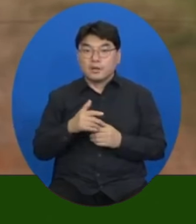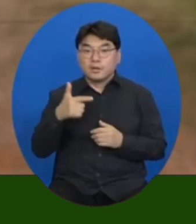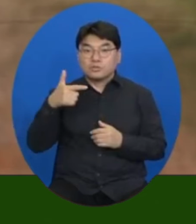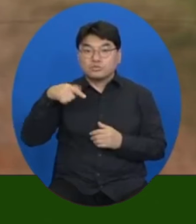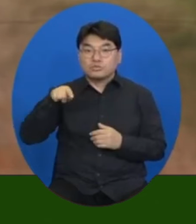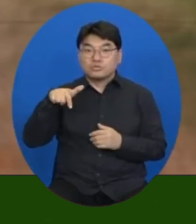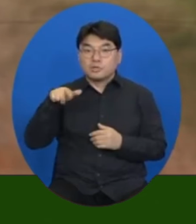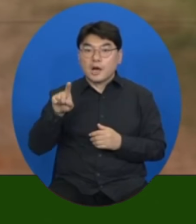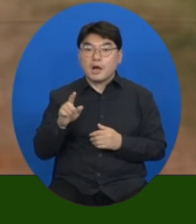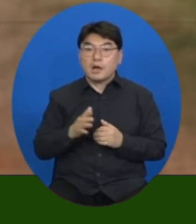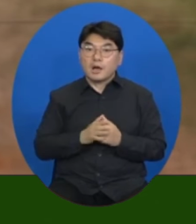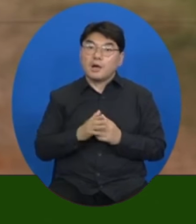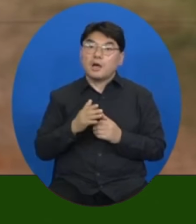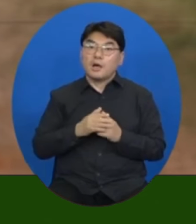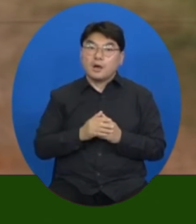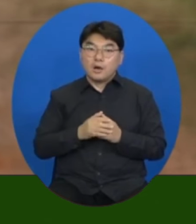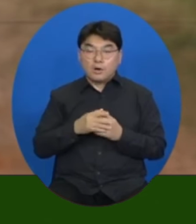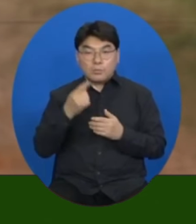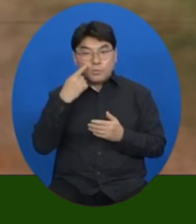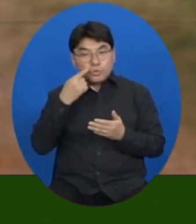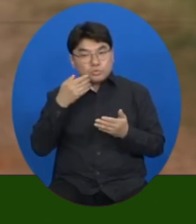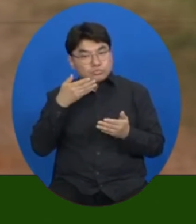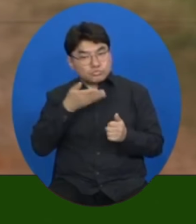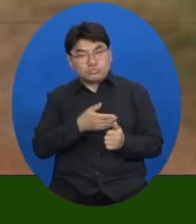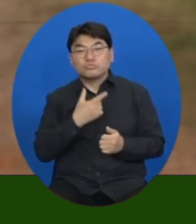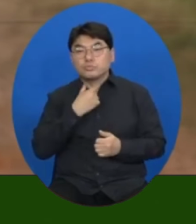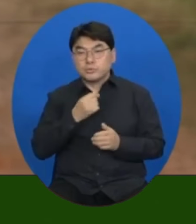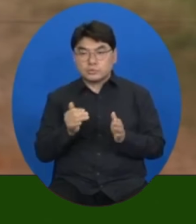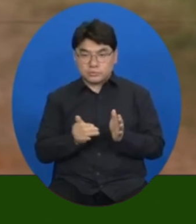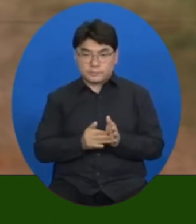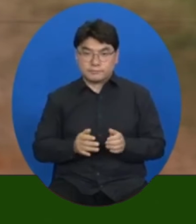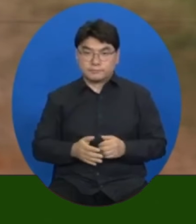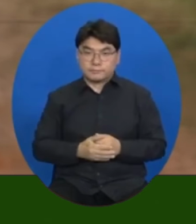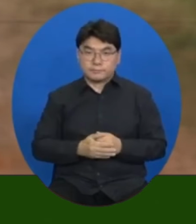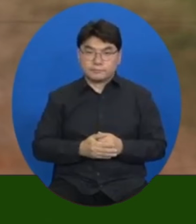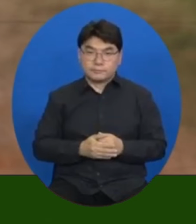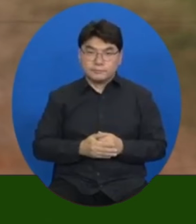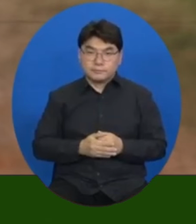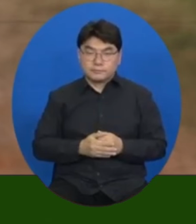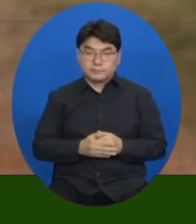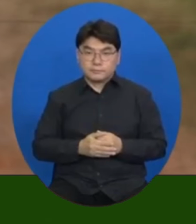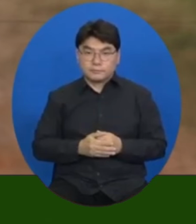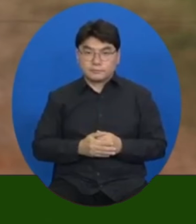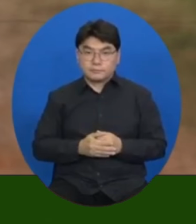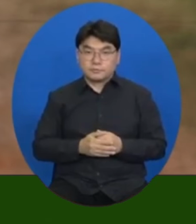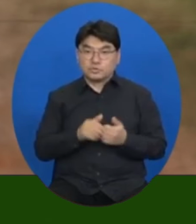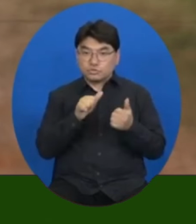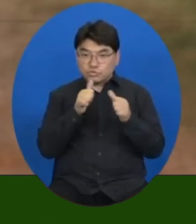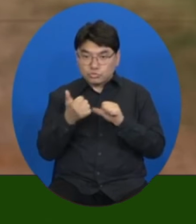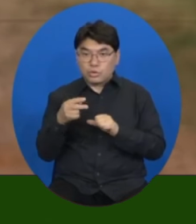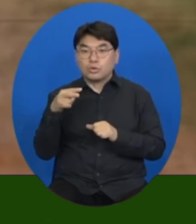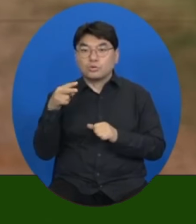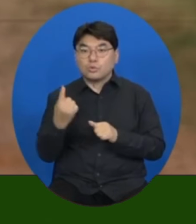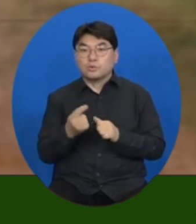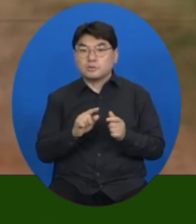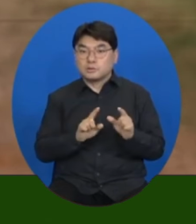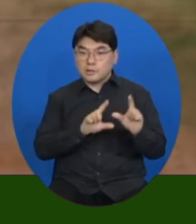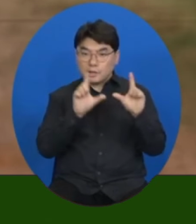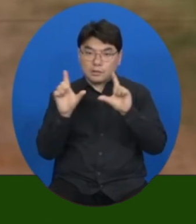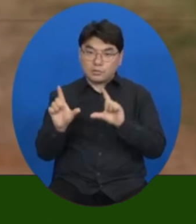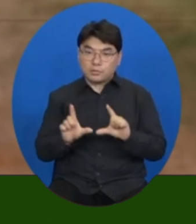것입니다 그들은 이제는 예수님을 믿었고 말씀을 받아들기 때문에 죽어도 살고 살아서 믿는 자는